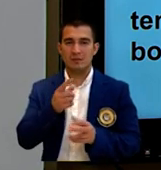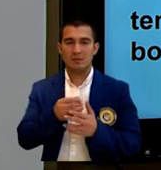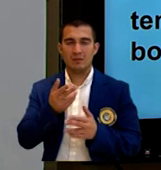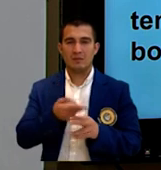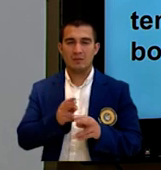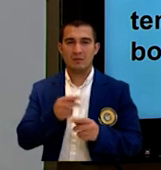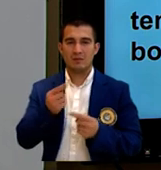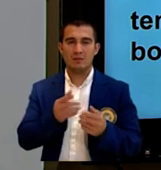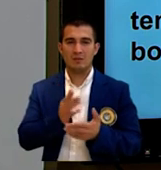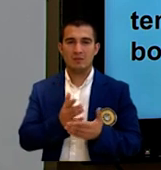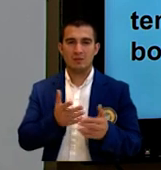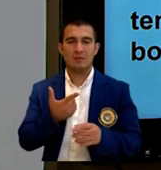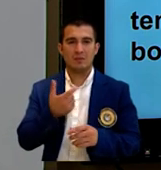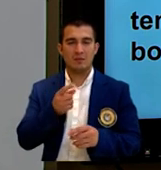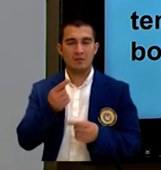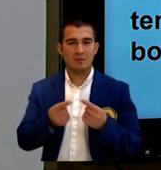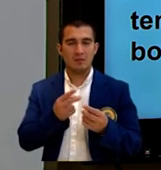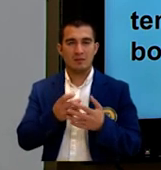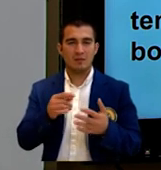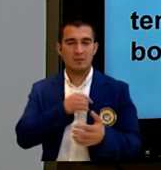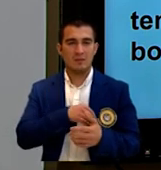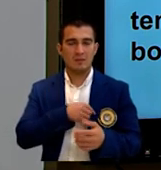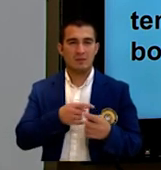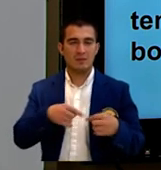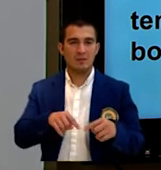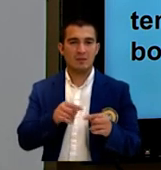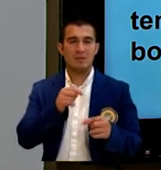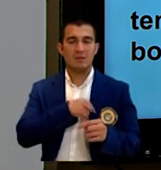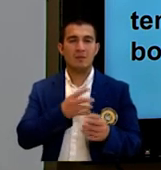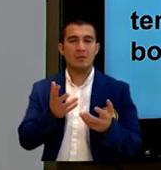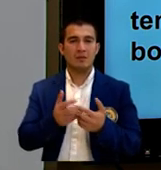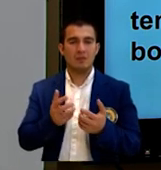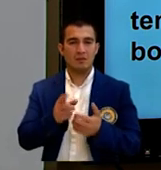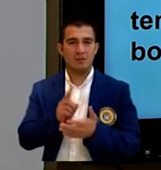molekulasi bor. Gaz molekulalari konsentratsiyasini hisoblang.